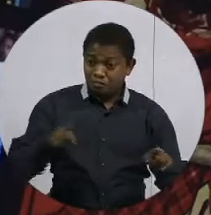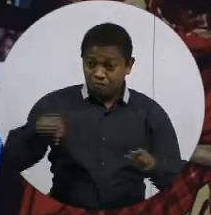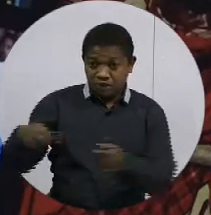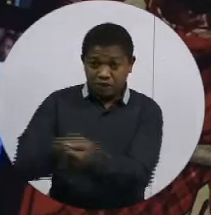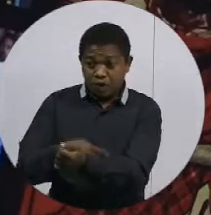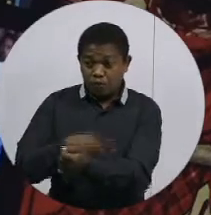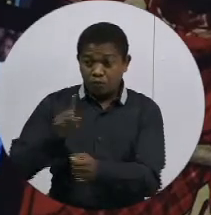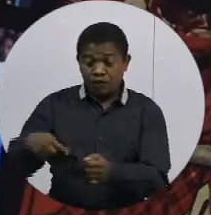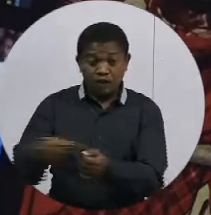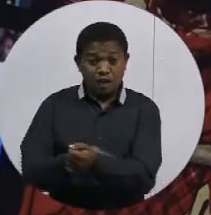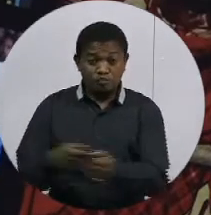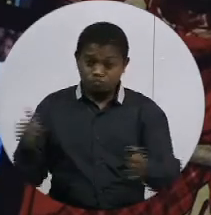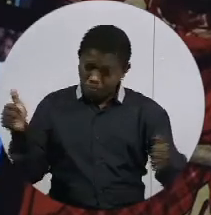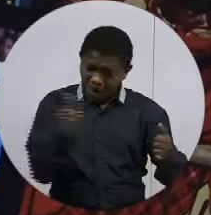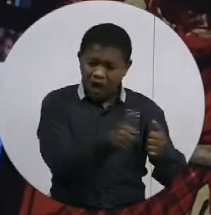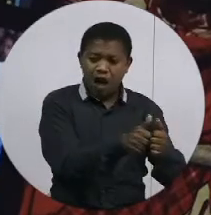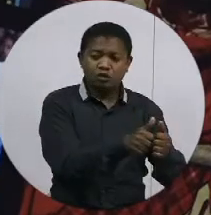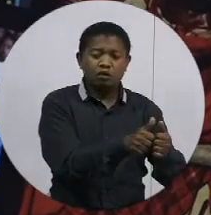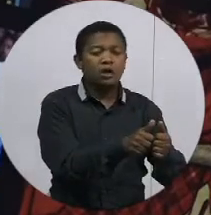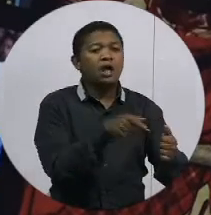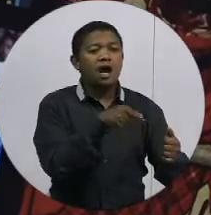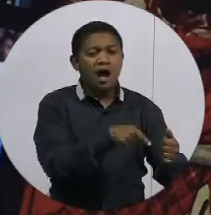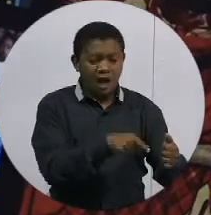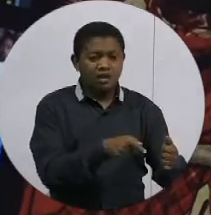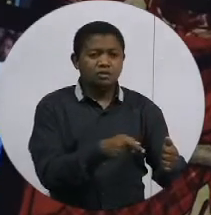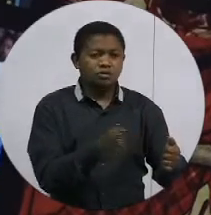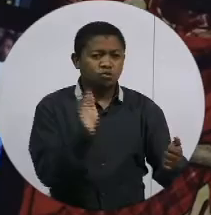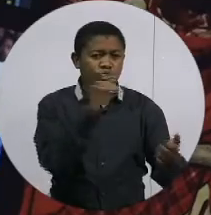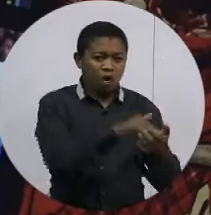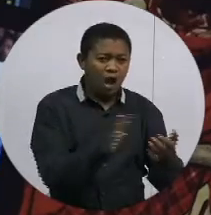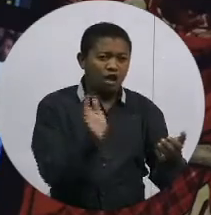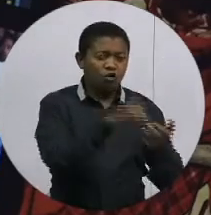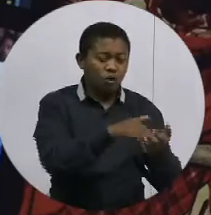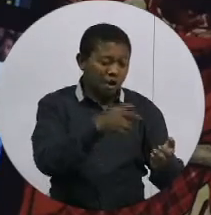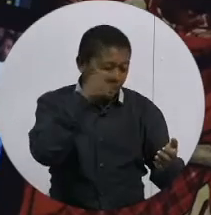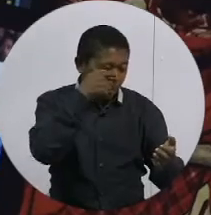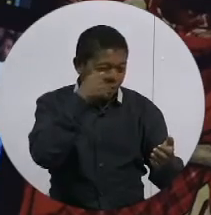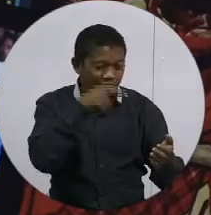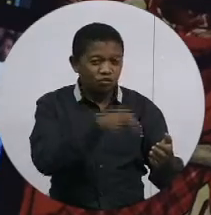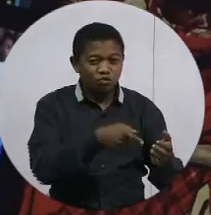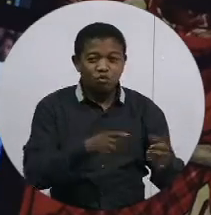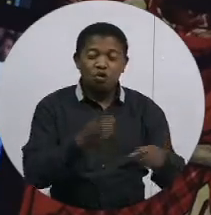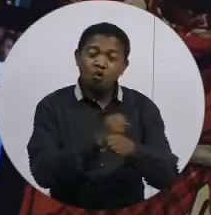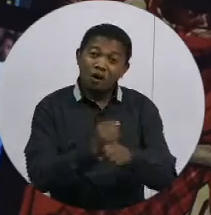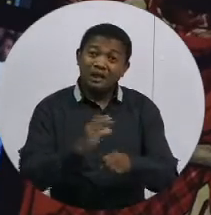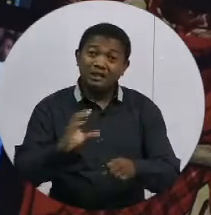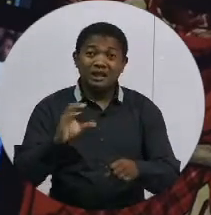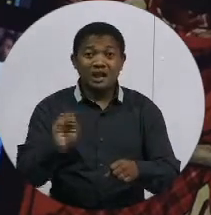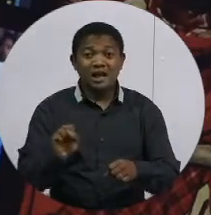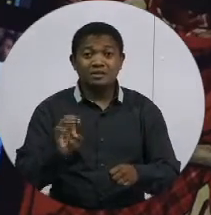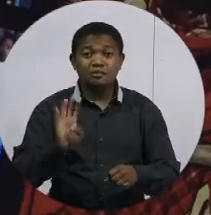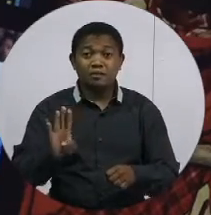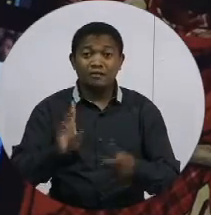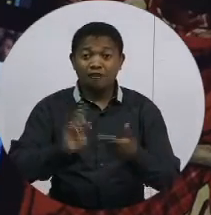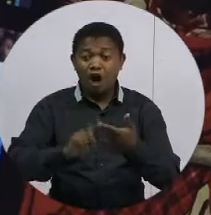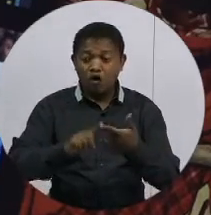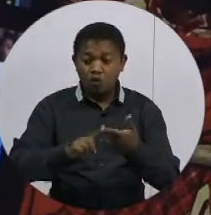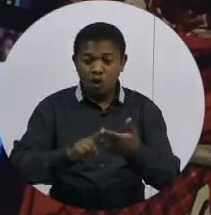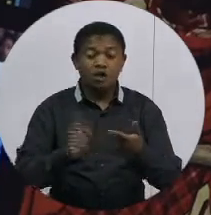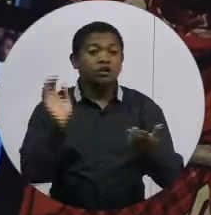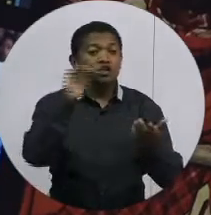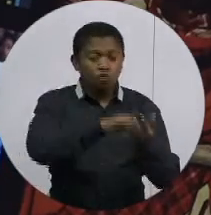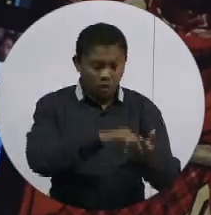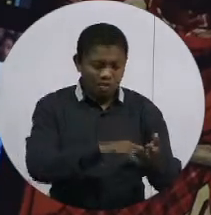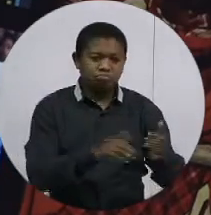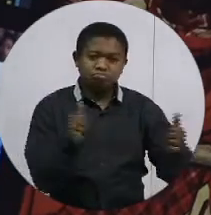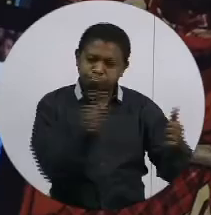amin'ny ireo tompom-pitsaboana mpitompom-pahasalamana fototra csb zany a izay manaramaso an'ireo olona ireo any